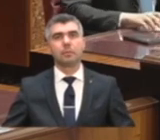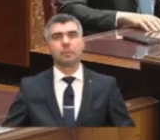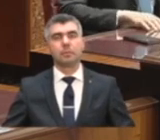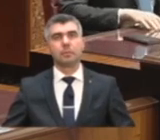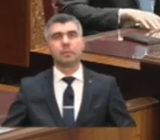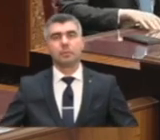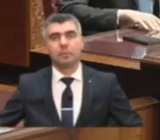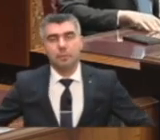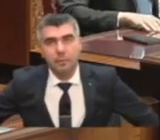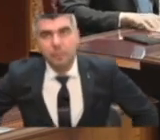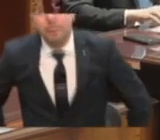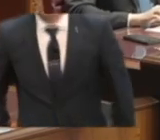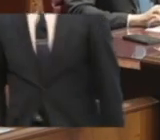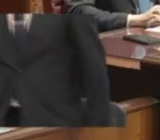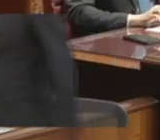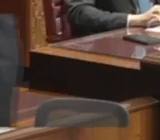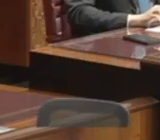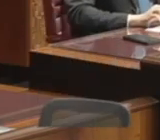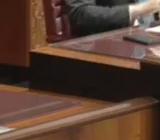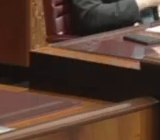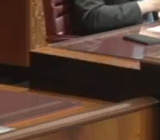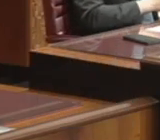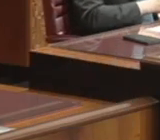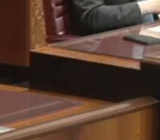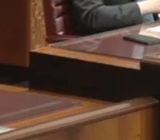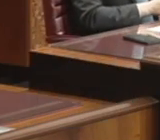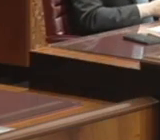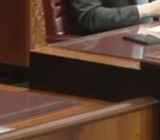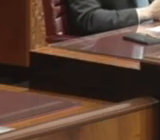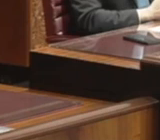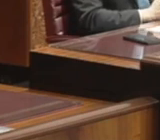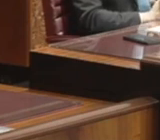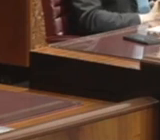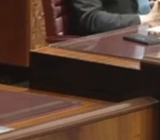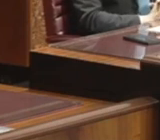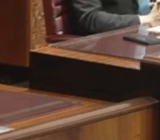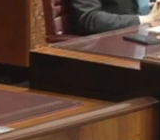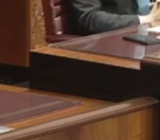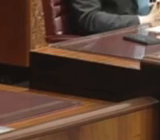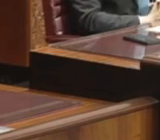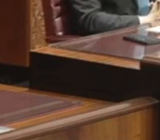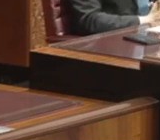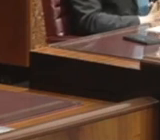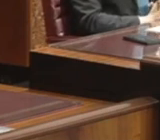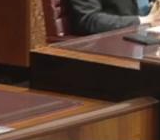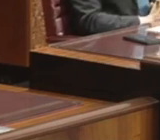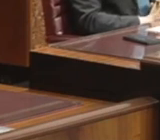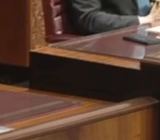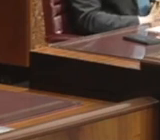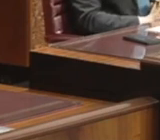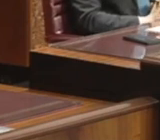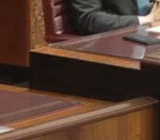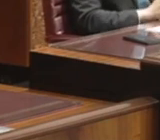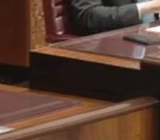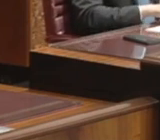التشريعيه كاع خصنا نصوت مشروع قانون رقم 2194 يقنن السندات القرض.